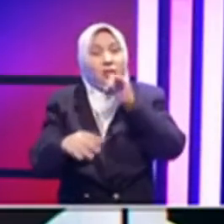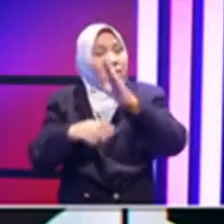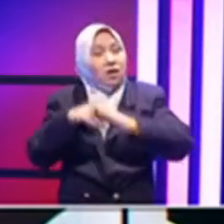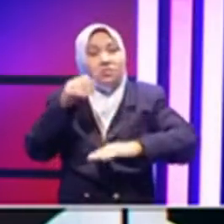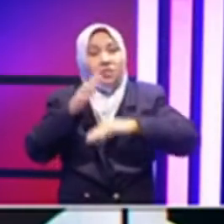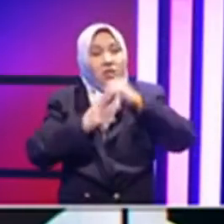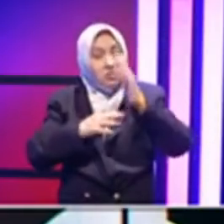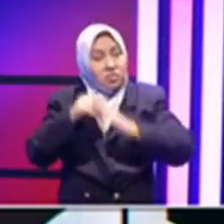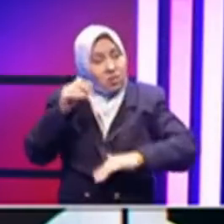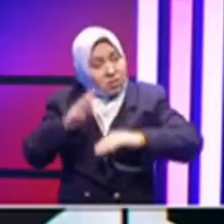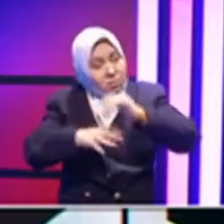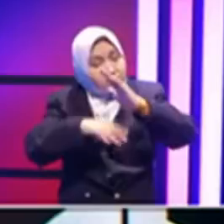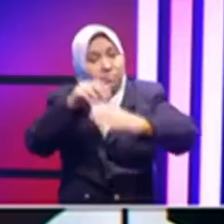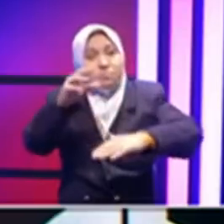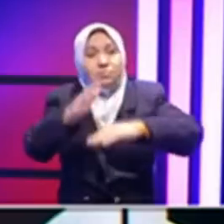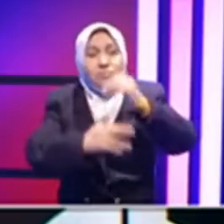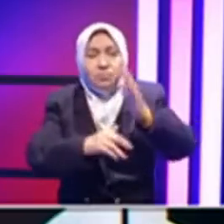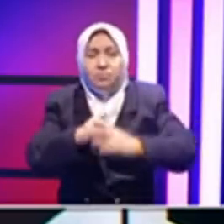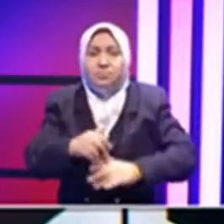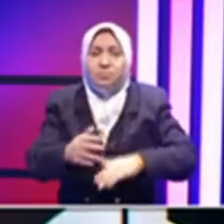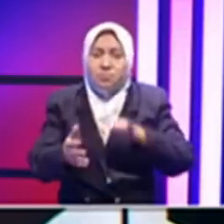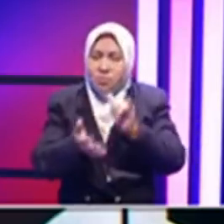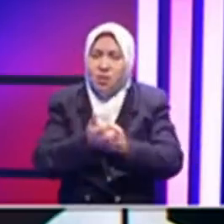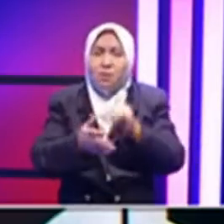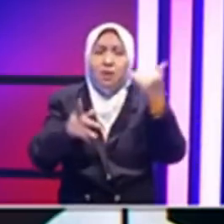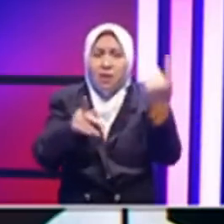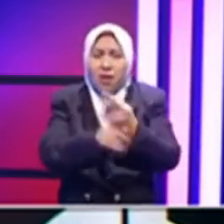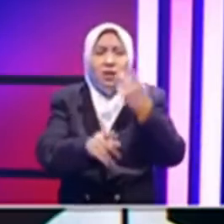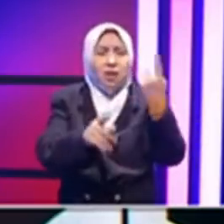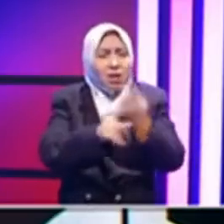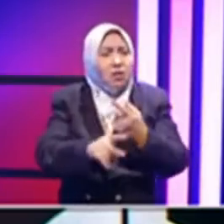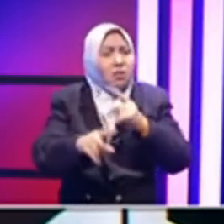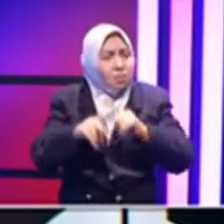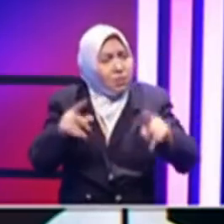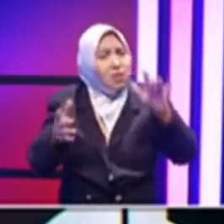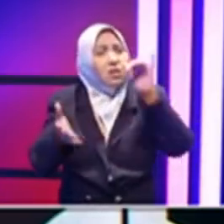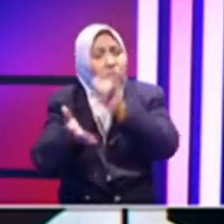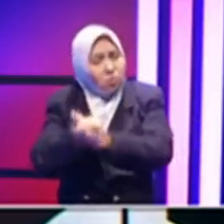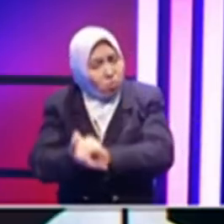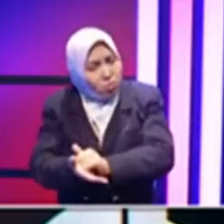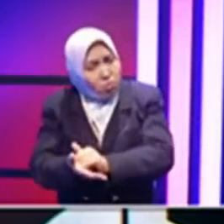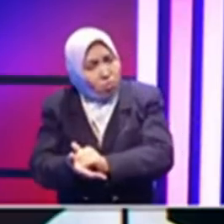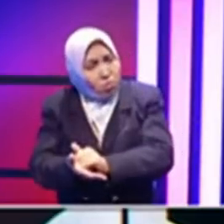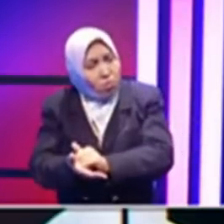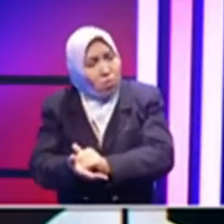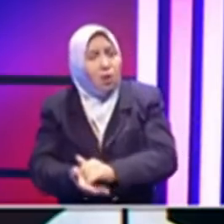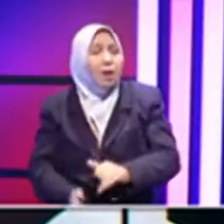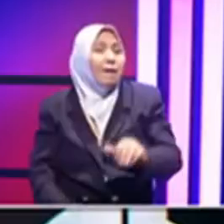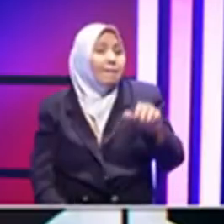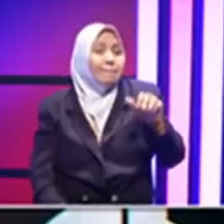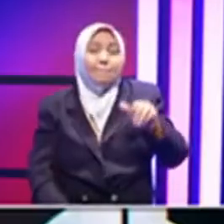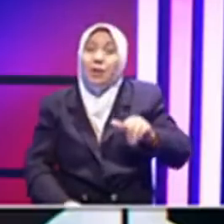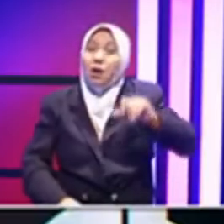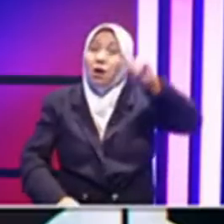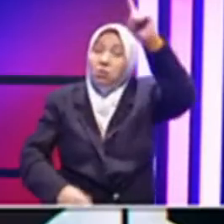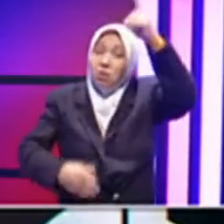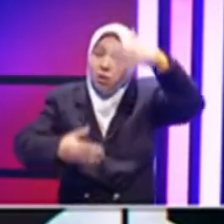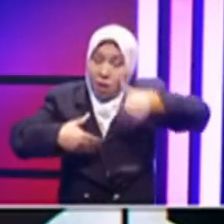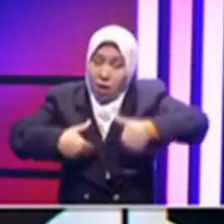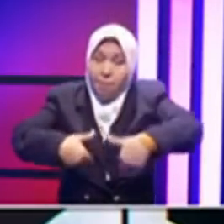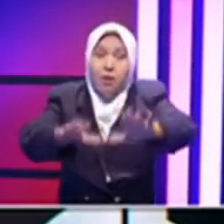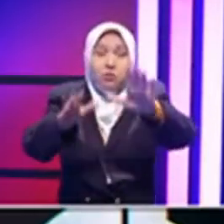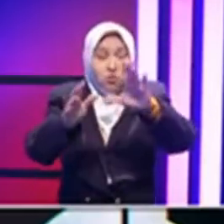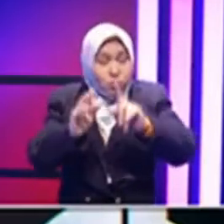ya. Yang itu berkali-kali. Tetapi itu adalah madadnaha, kami hamparkan. Cuba bayangkanlah